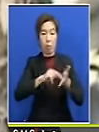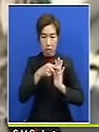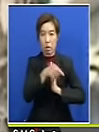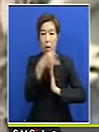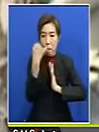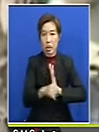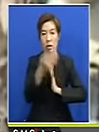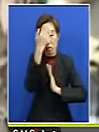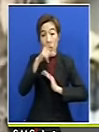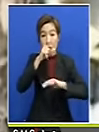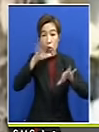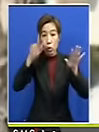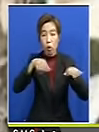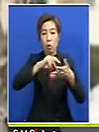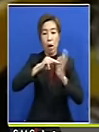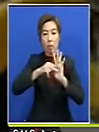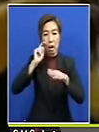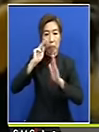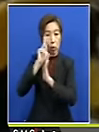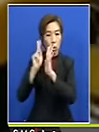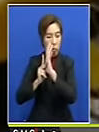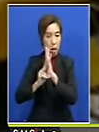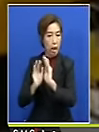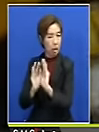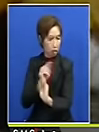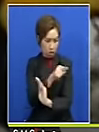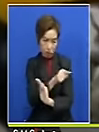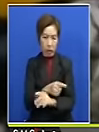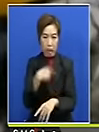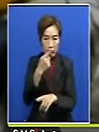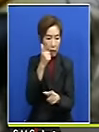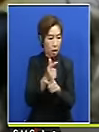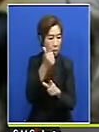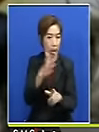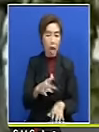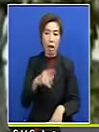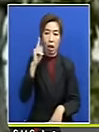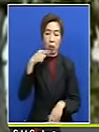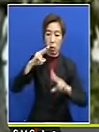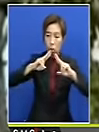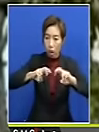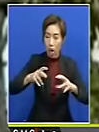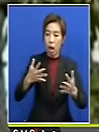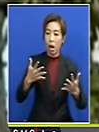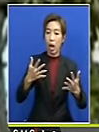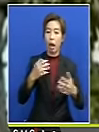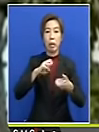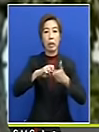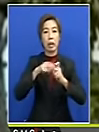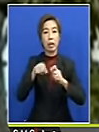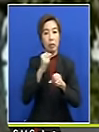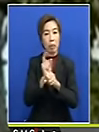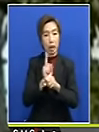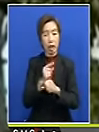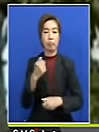ความผิดเพราะว่านกเงือกถือเป็นสัตว์สงวนไม่สามารถที่จะเลี้ยงได้ครับถ ้ าเกิดปัญหาขึ้นอย่างนี้จะแก้ไขกันอย่างไรนะครับโด